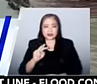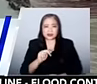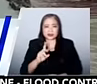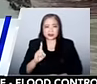lahat yan